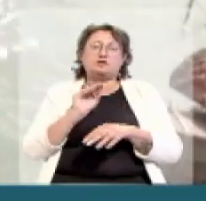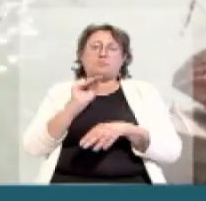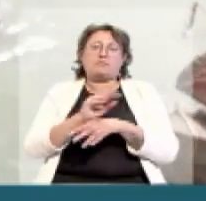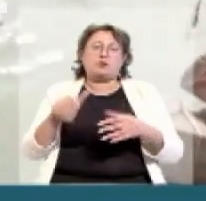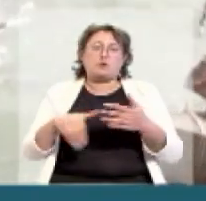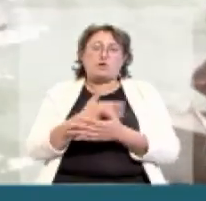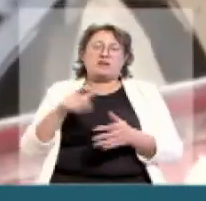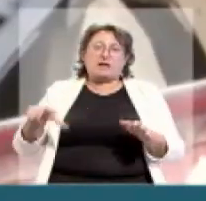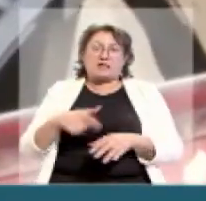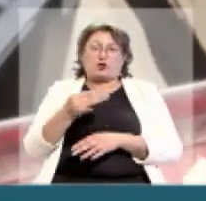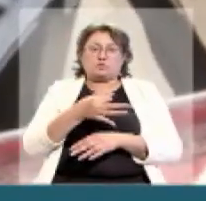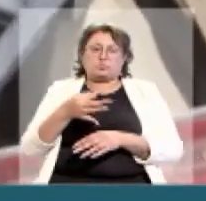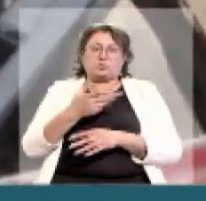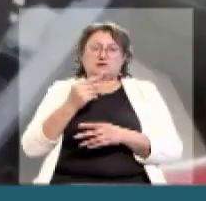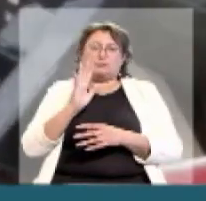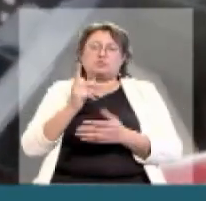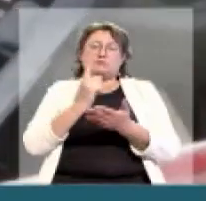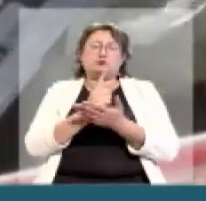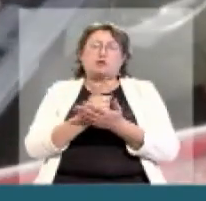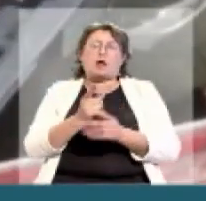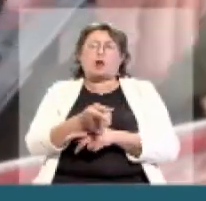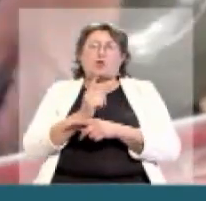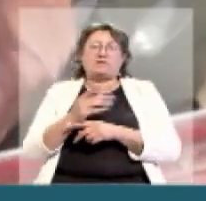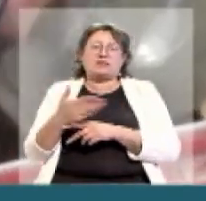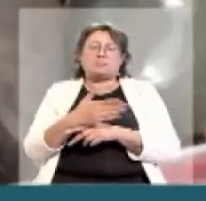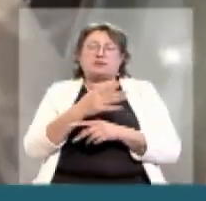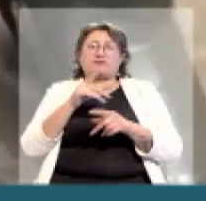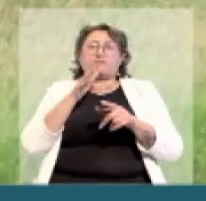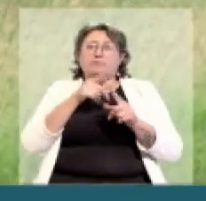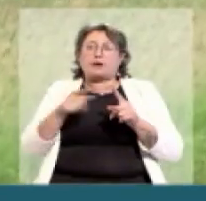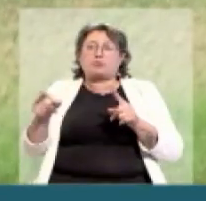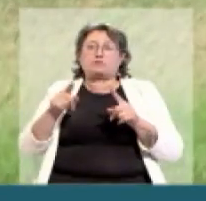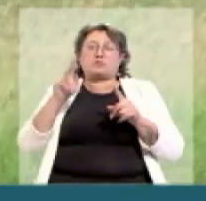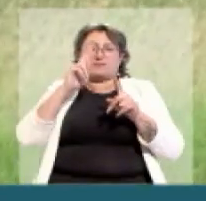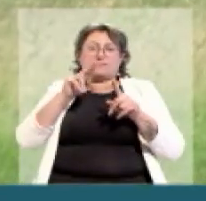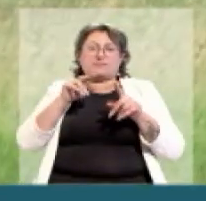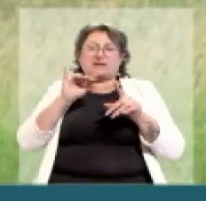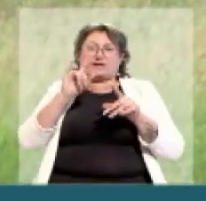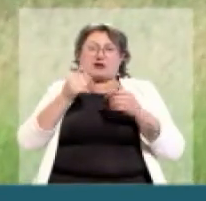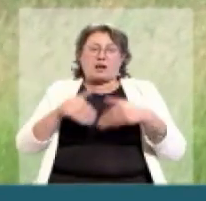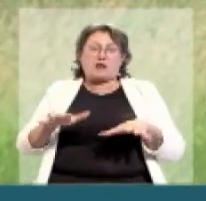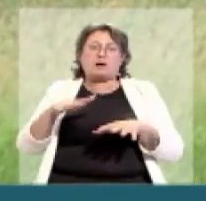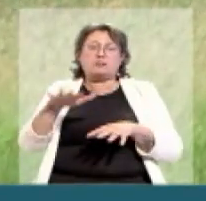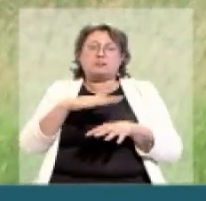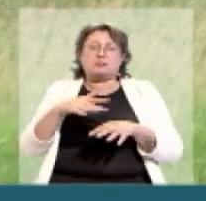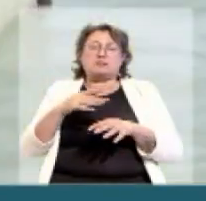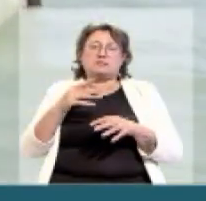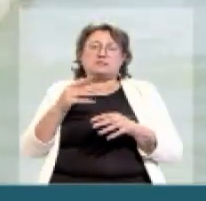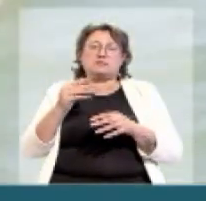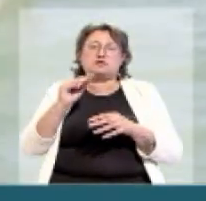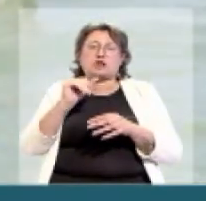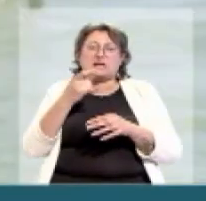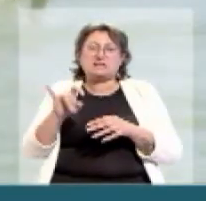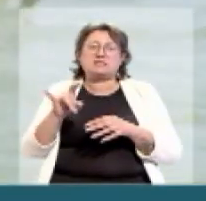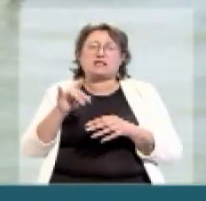добавлены новые реки и озера, где будет запрещена ловля рыбы в период нереста. На водоемах города Аркалыка, Мангельдинского,